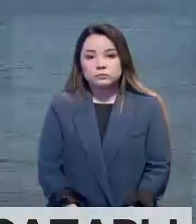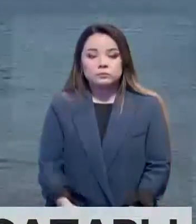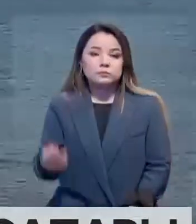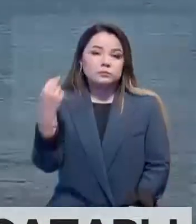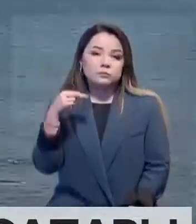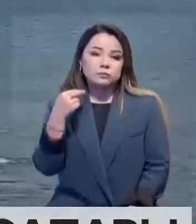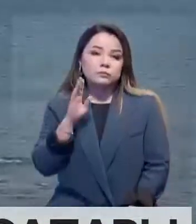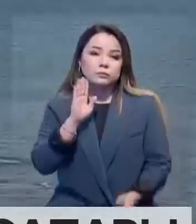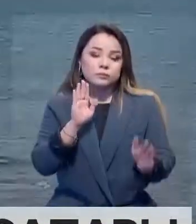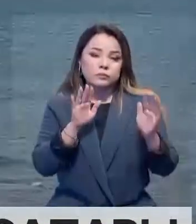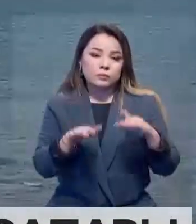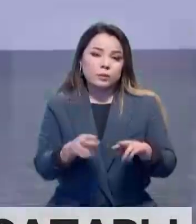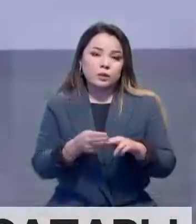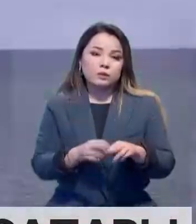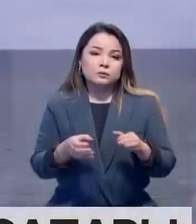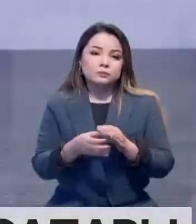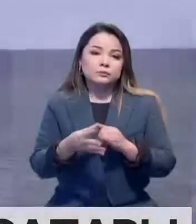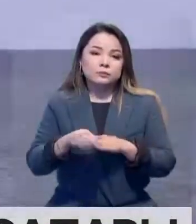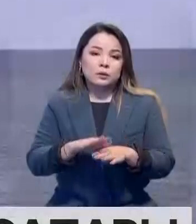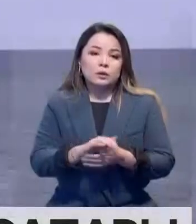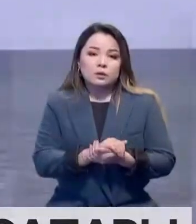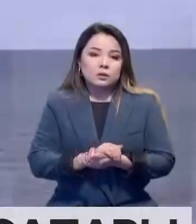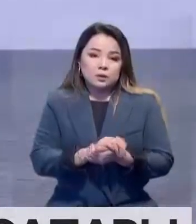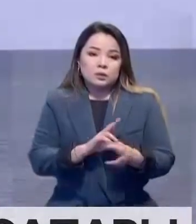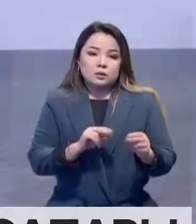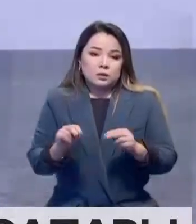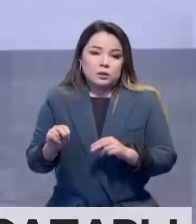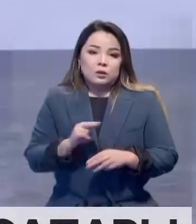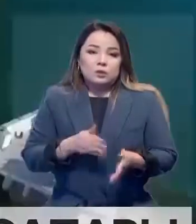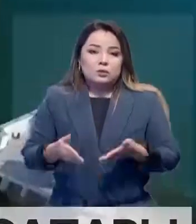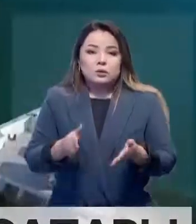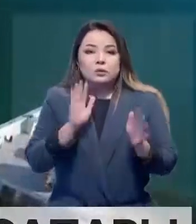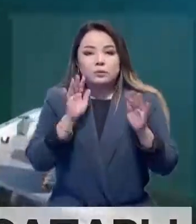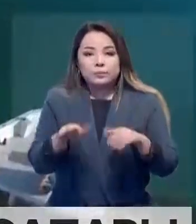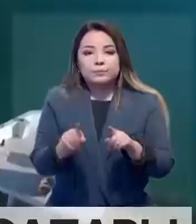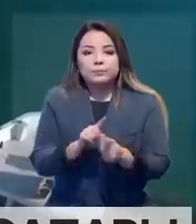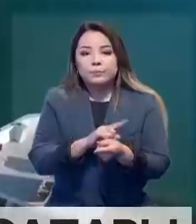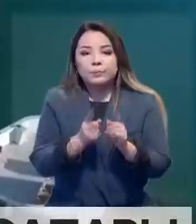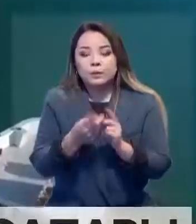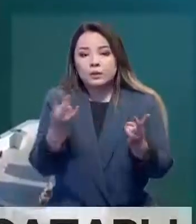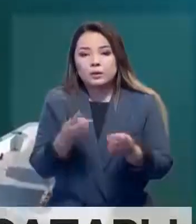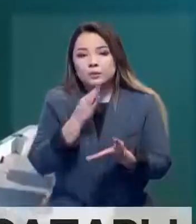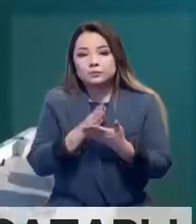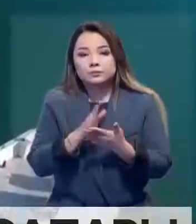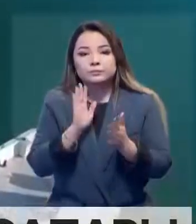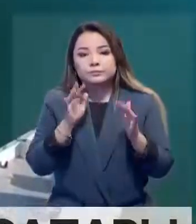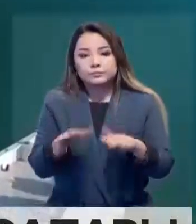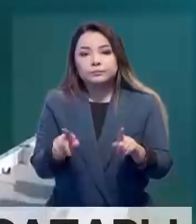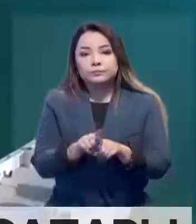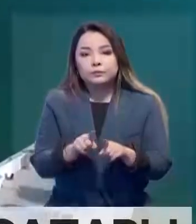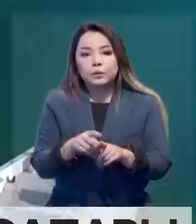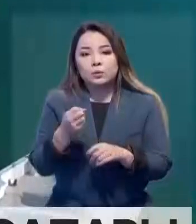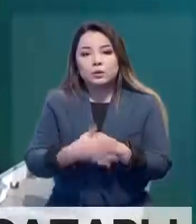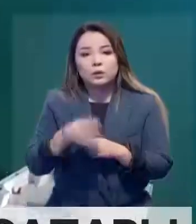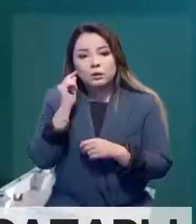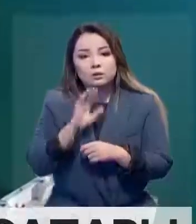Президент осылайша Каспий теңізін аймақ елдерін байланыстыратын берекелі бейбітшілік теңізіне мол мүмкіндіктерге толы айдынға айналдыру керек деді. Ал Транскаспий дәлізі